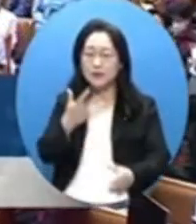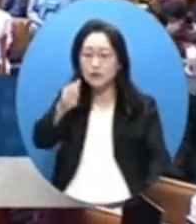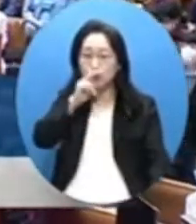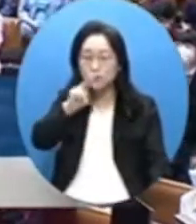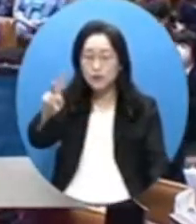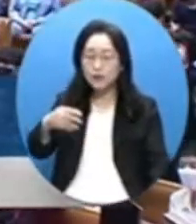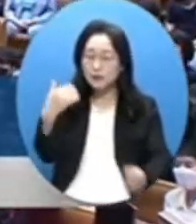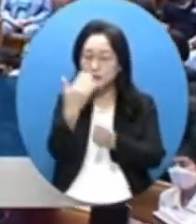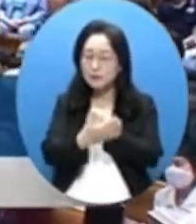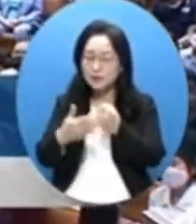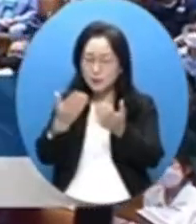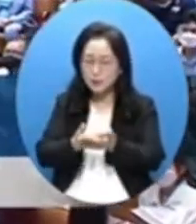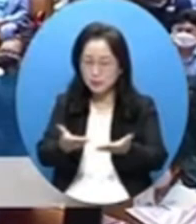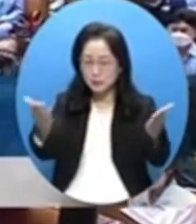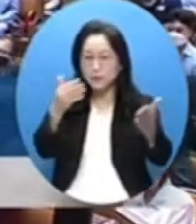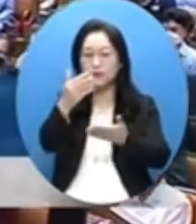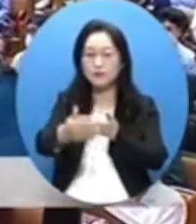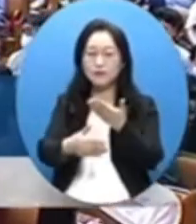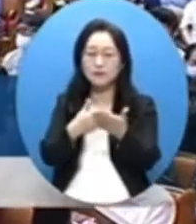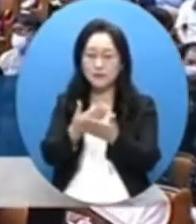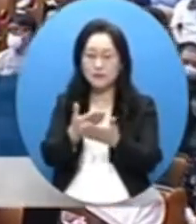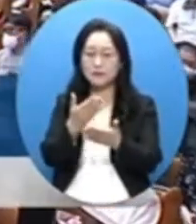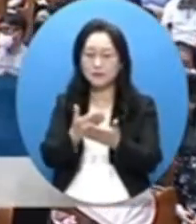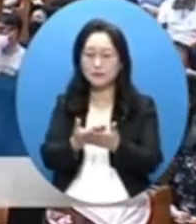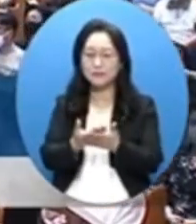주여 은혜를 베푸소서